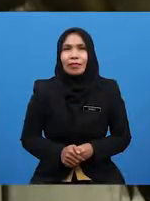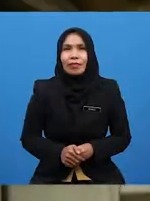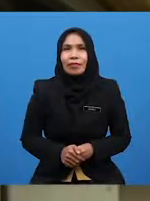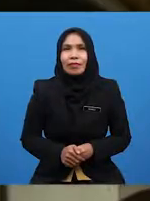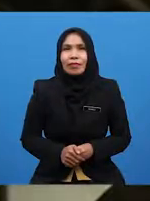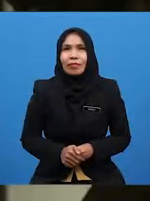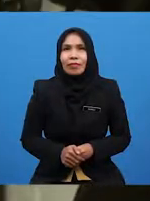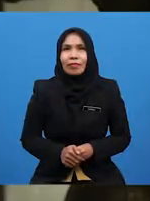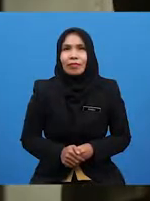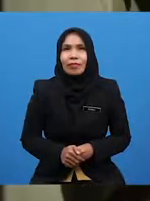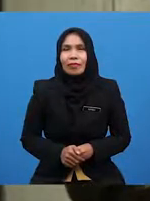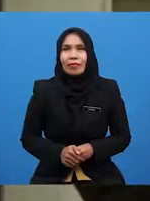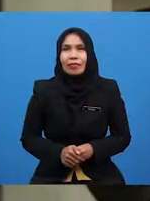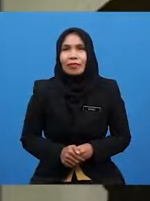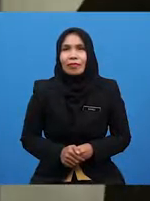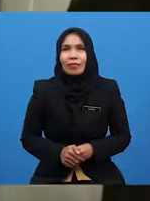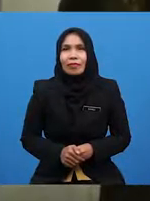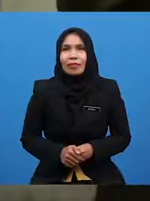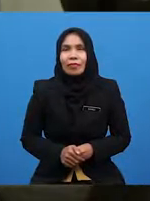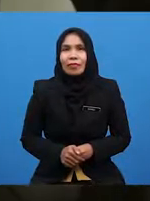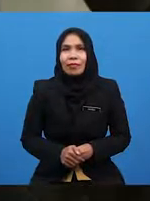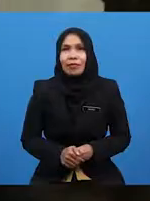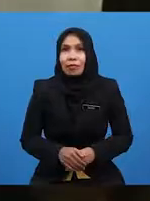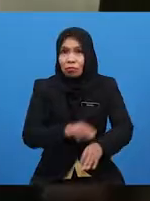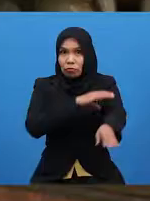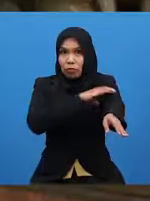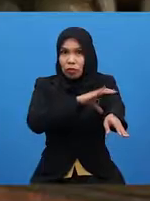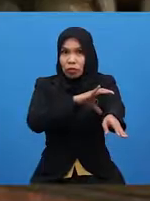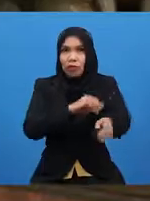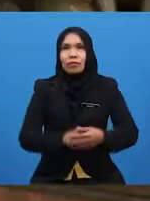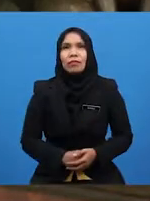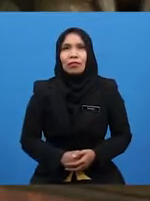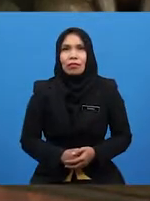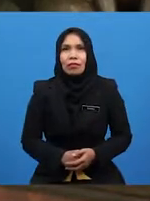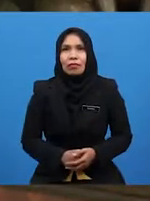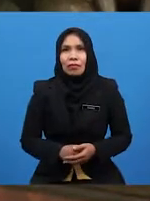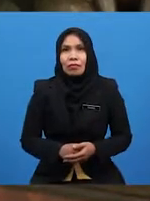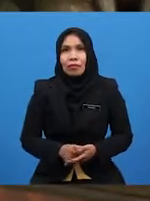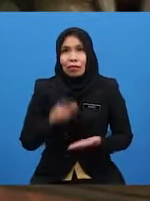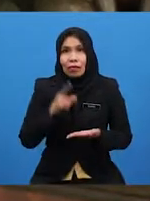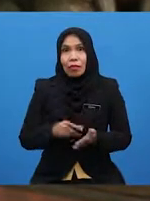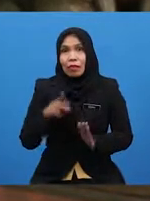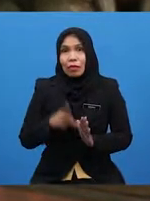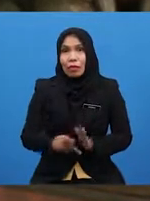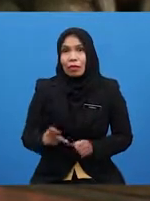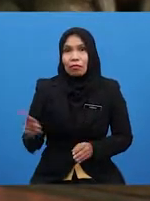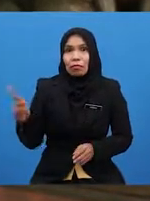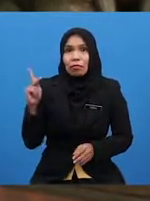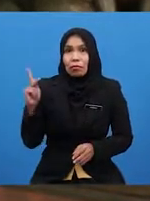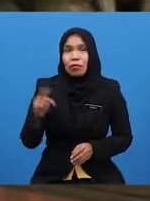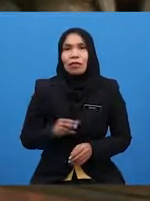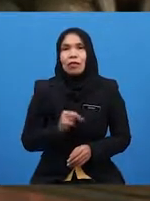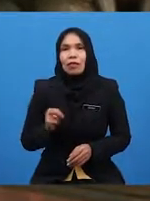struktur tulang belulang dan juga otot-otot yang nak melambangkan tentang kekuatan tubuh itu sendiri